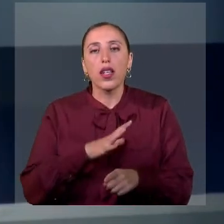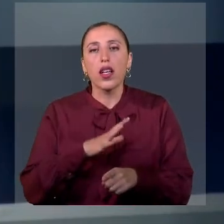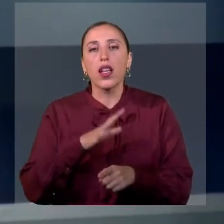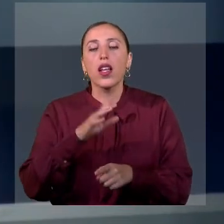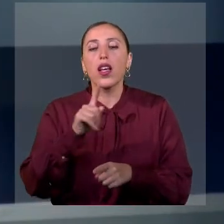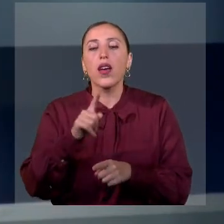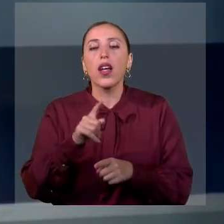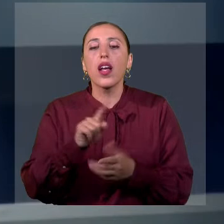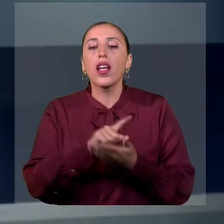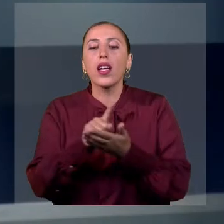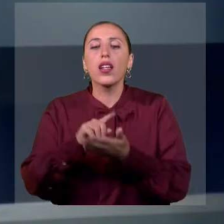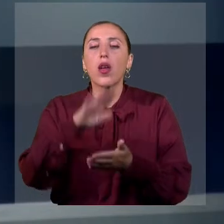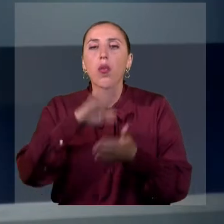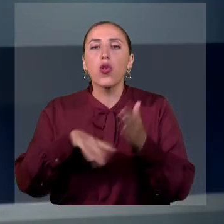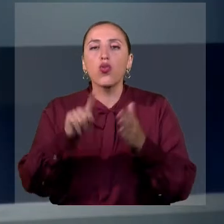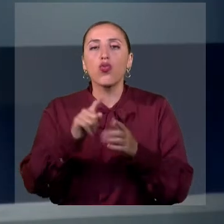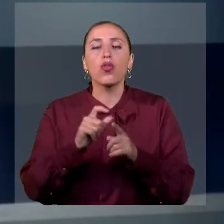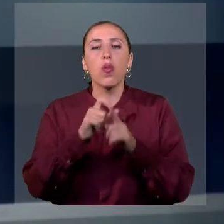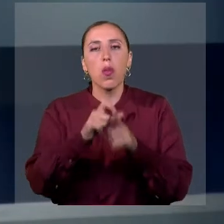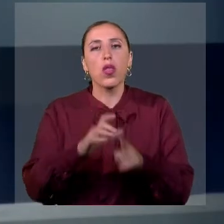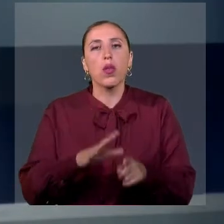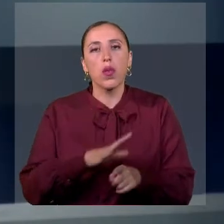քննարկումների պատճառները, հիմնավորումները